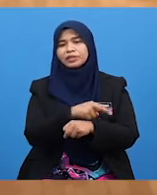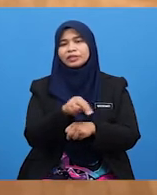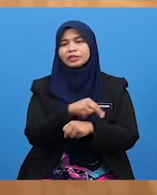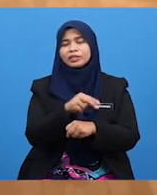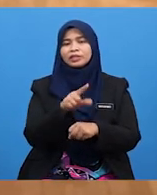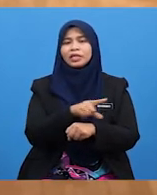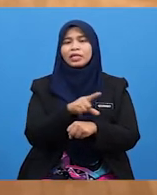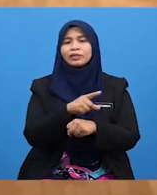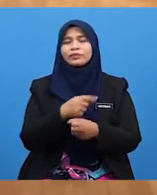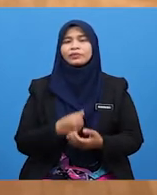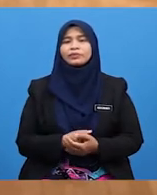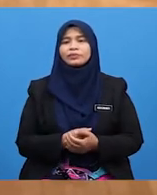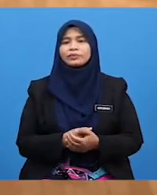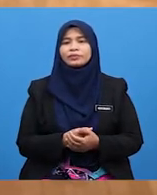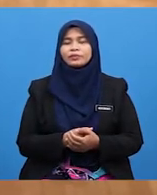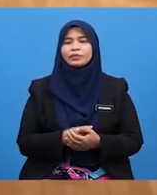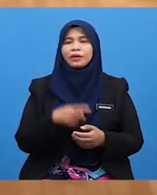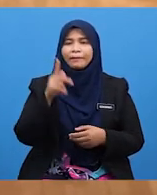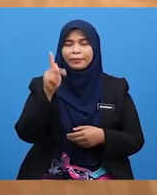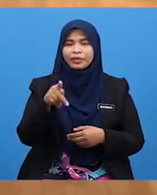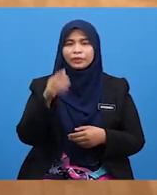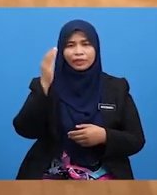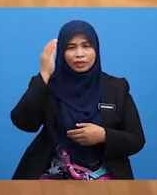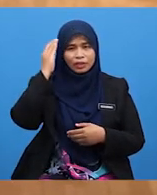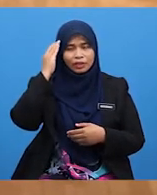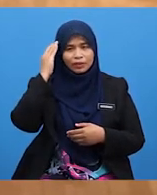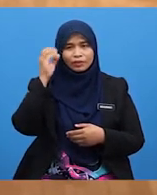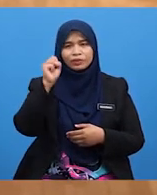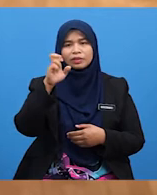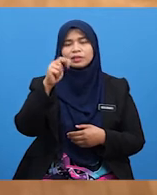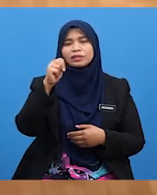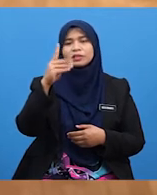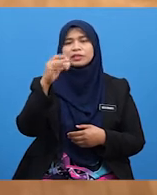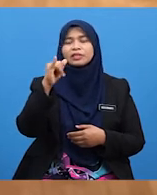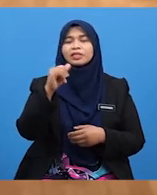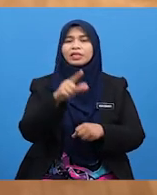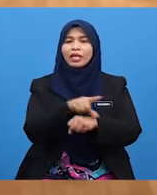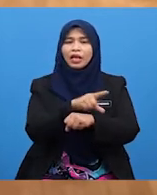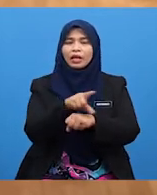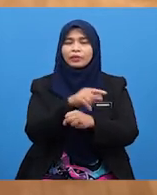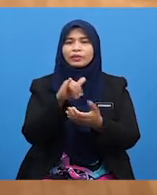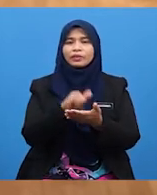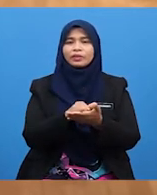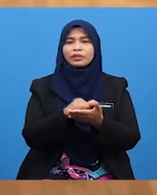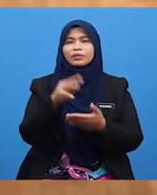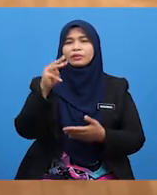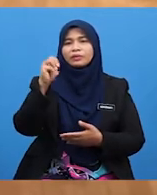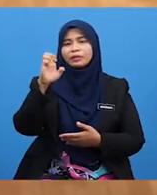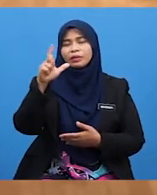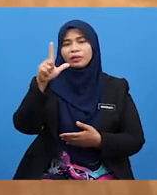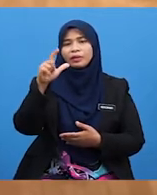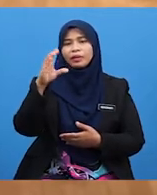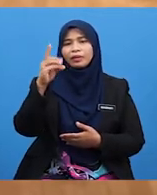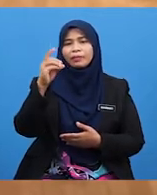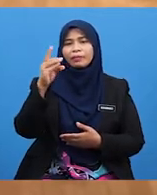setiap penyanyi lagu Melayu asli perlu mengetahui sendi lagu tersebut, iaitu melodi pengantar.